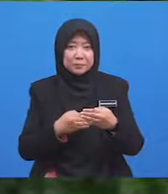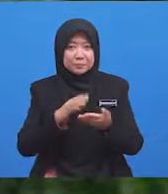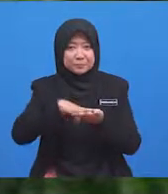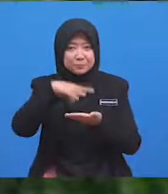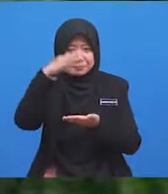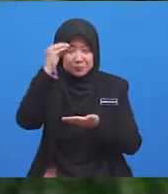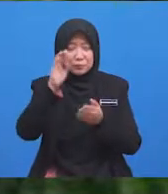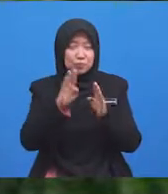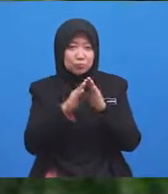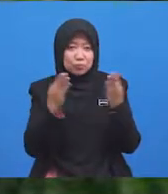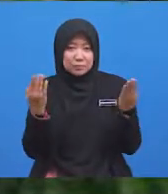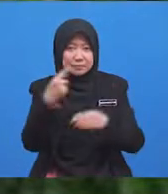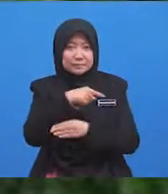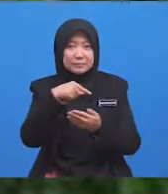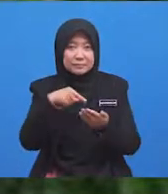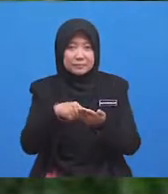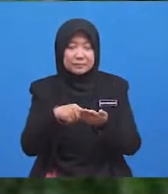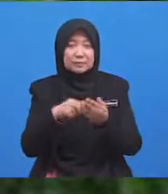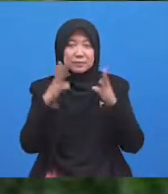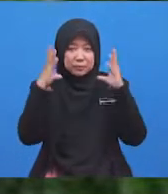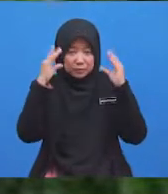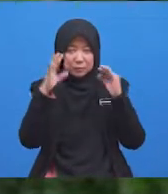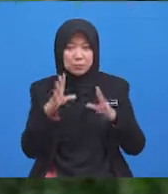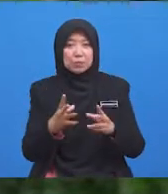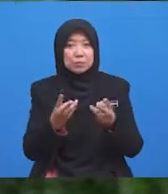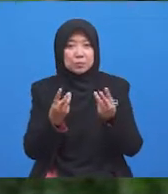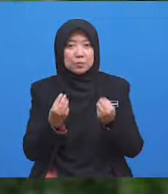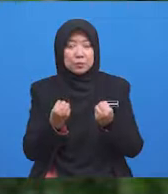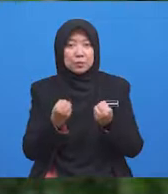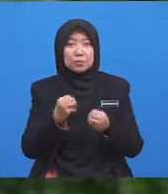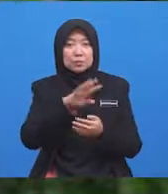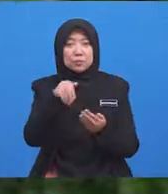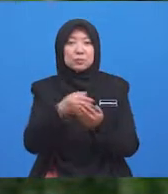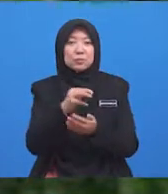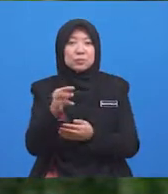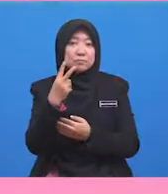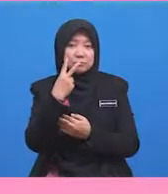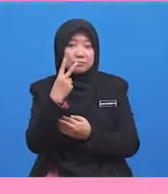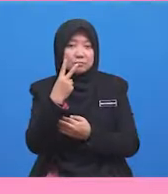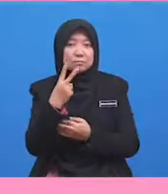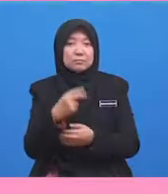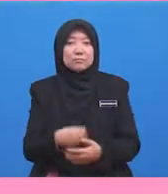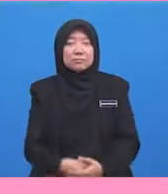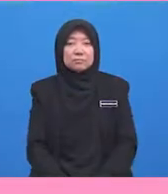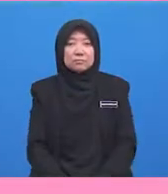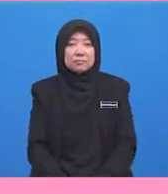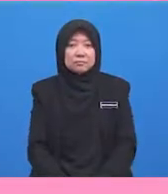pembelajaran Ibu ke CG ingin mengajak murid-murid-nya untuk menghayati paparan ini